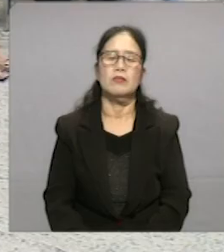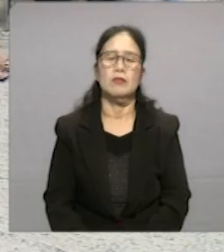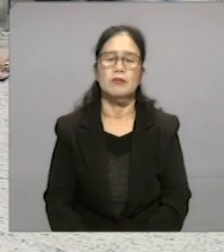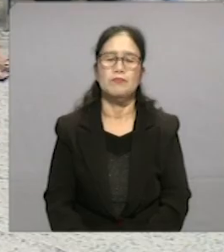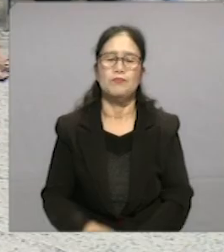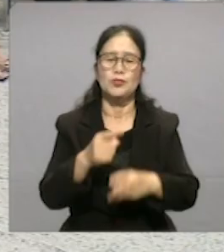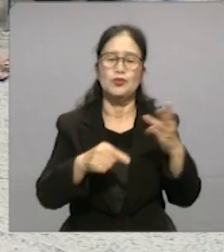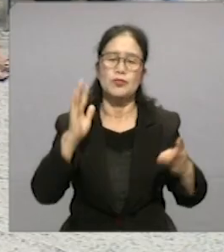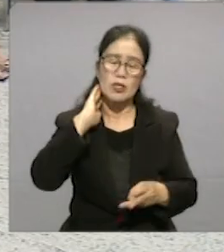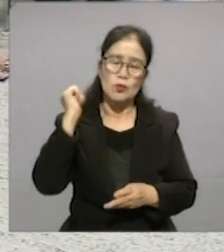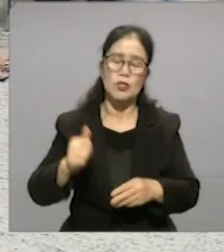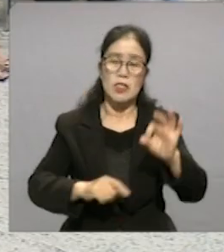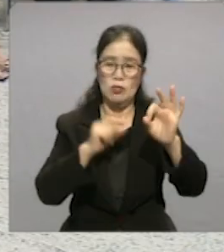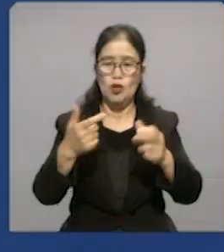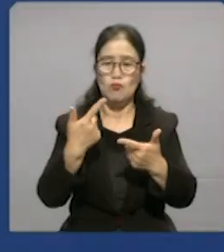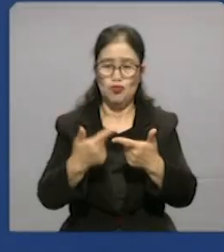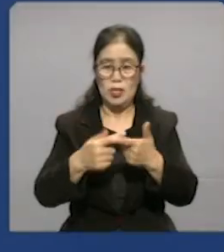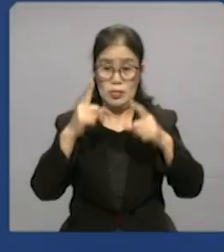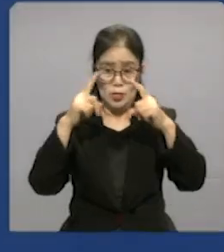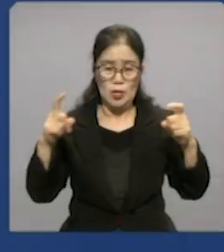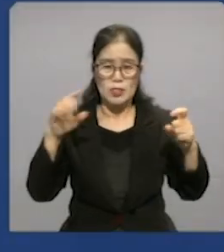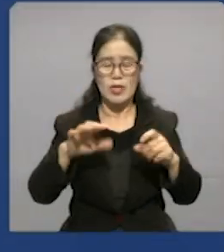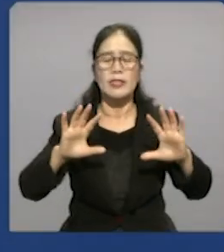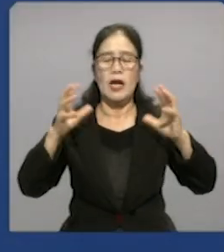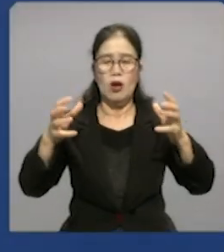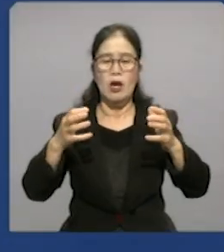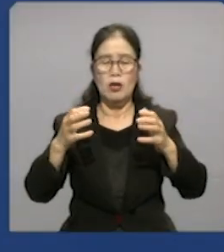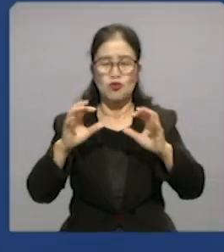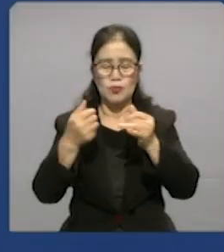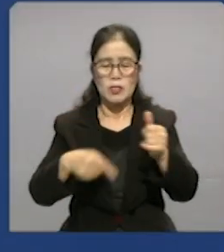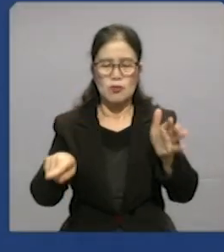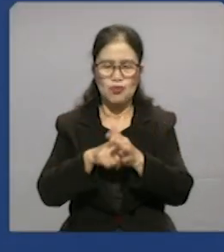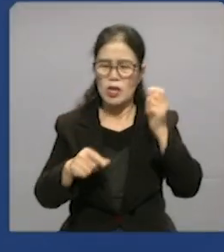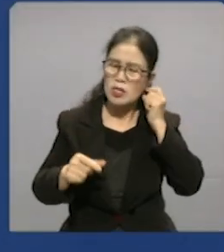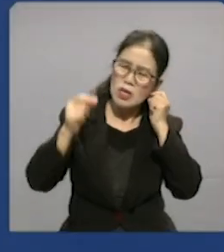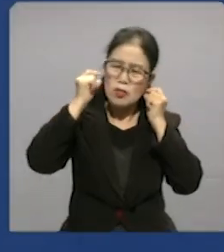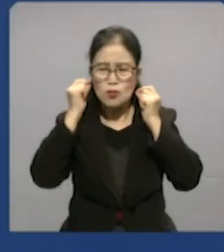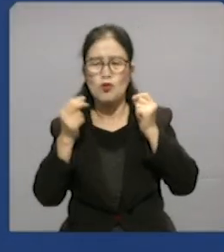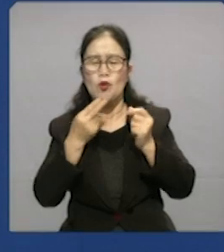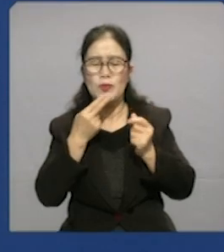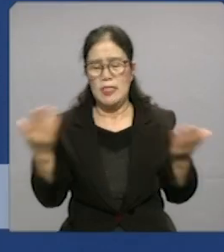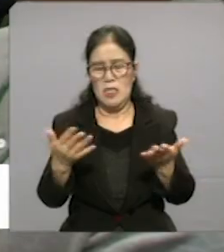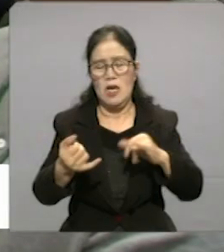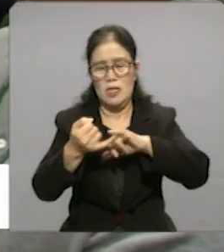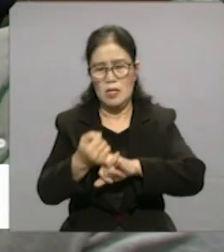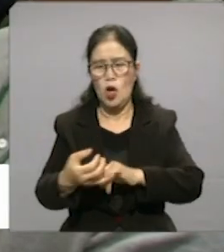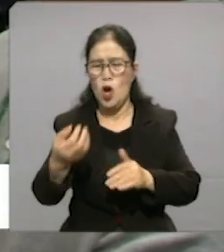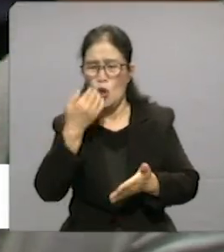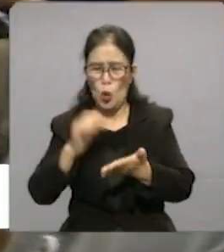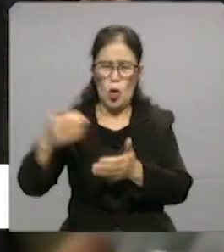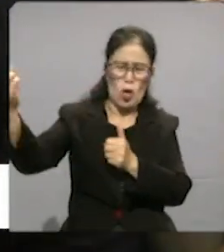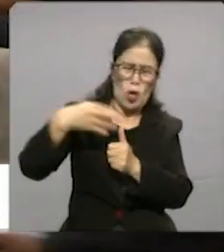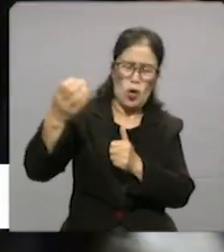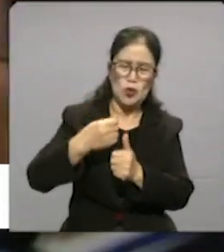윤 대통령이 지난달 부산 금어사에서 나라와 국민을 위해 좌고우면하지 않고 일하겠다며 돌을 던져도